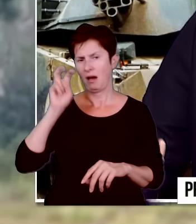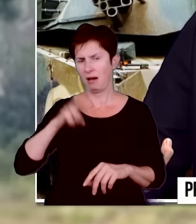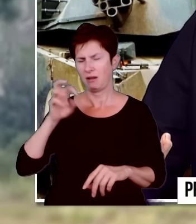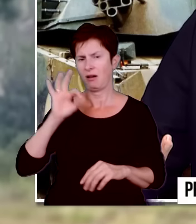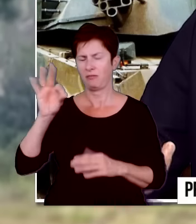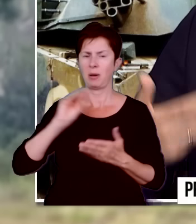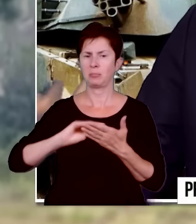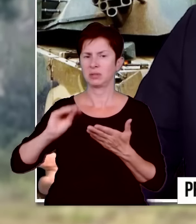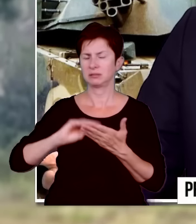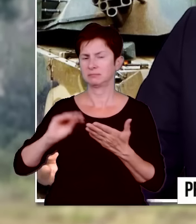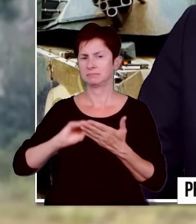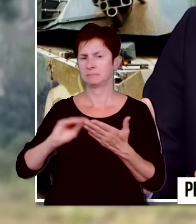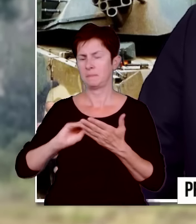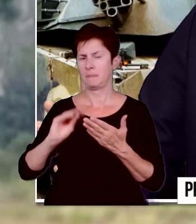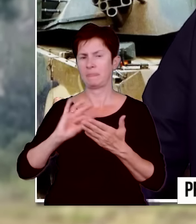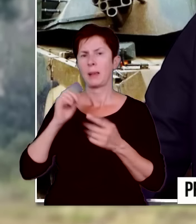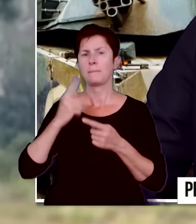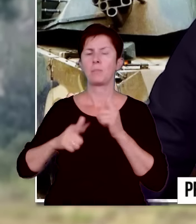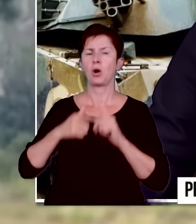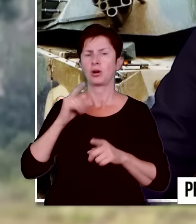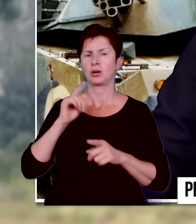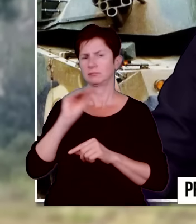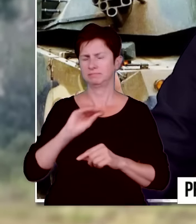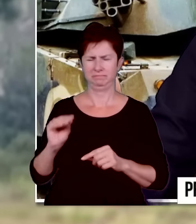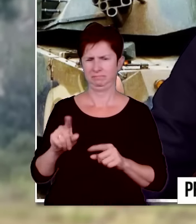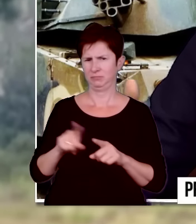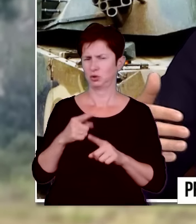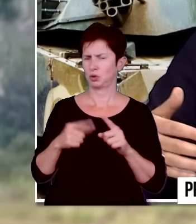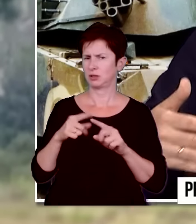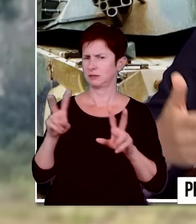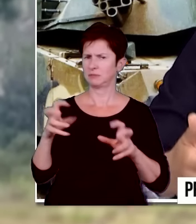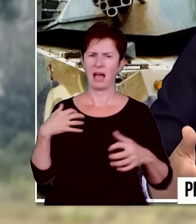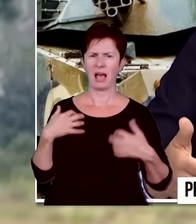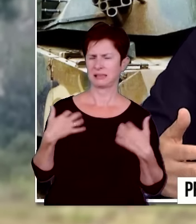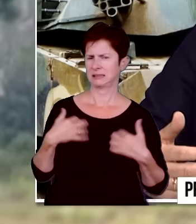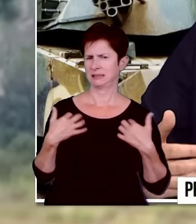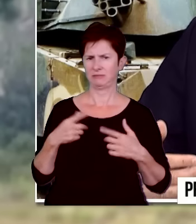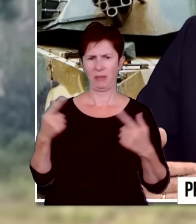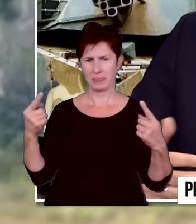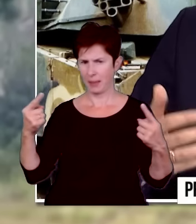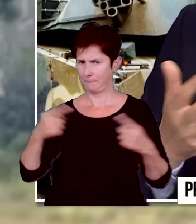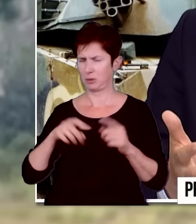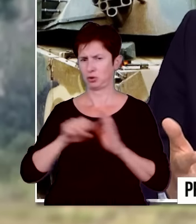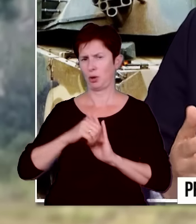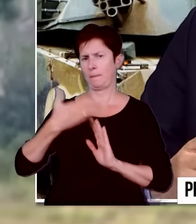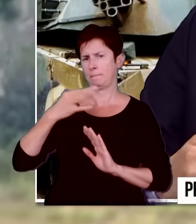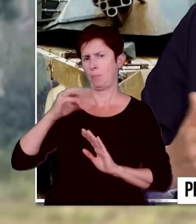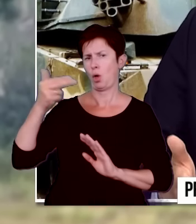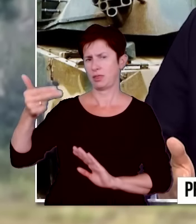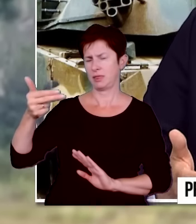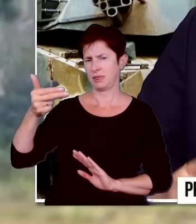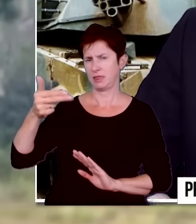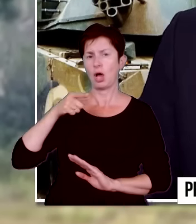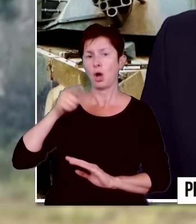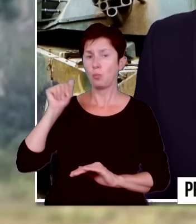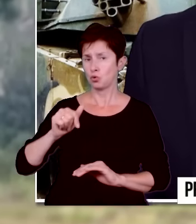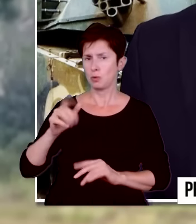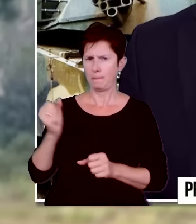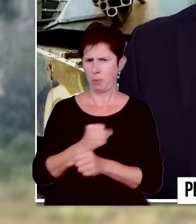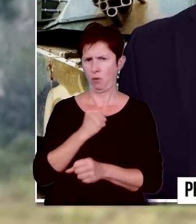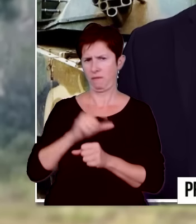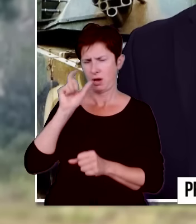aktywności politycznej jest bardzo agresywna zupełnie ni pasująca do resortu obrony narodowej który wymaga powagi prawda nie tylko odwagi ale też